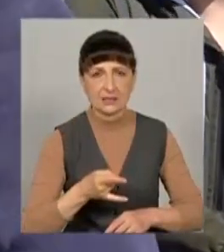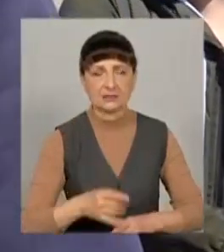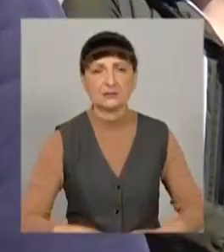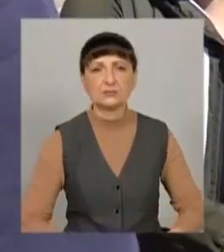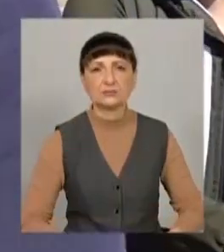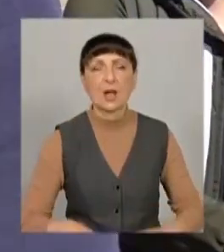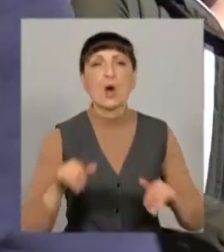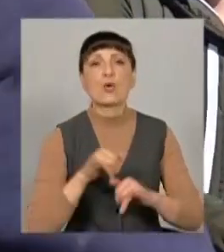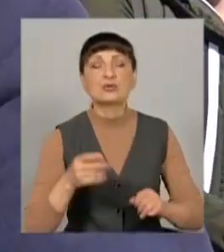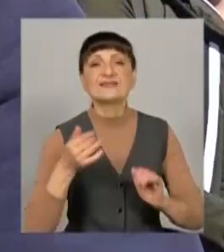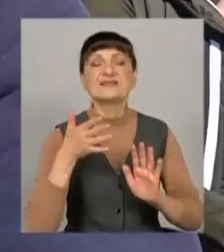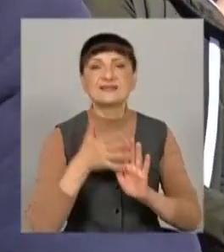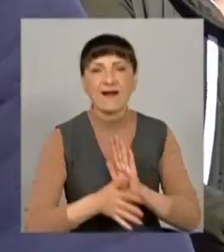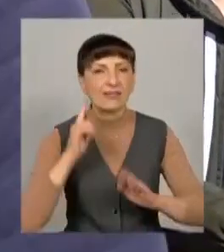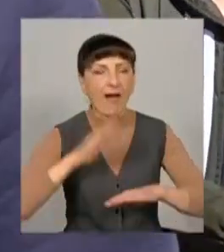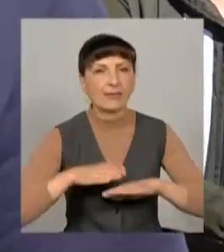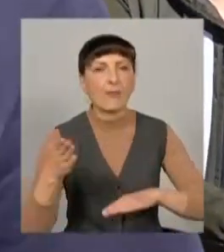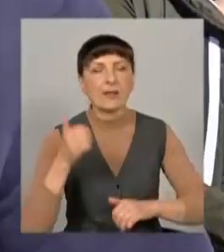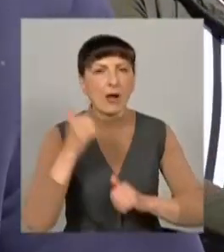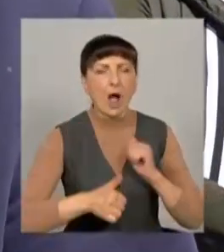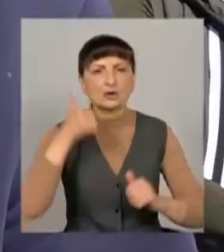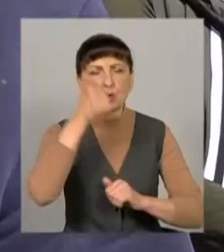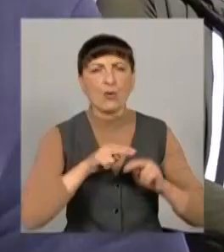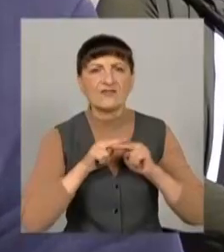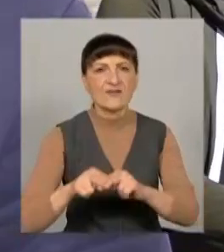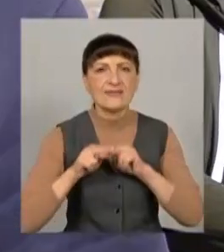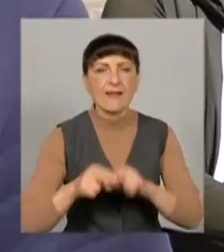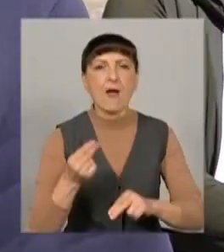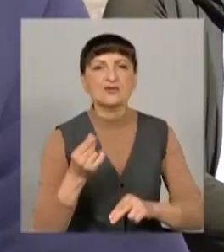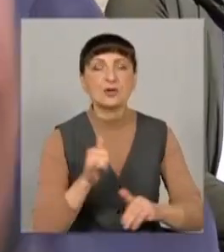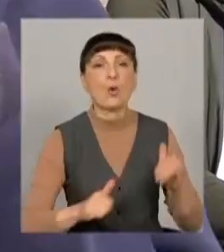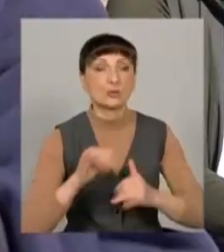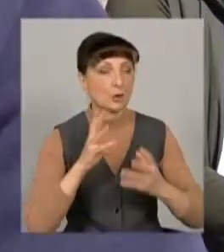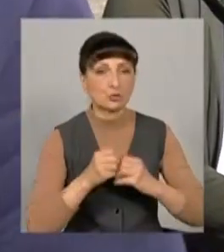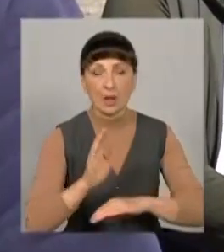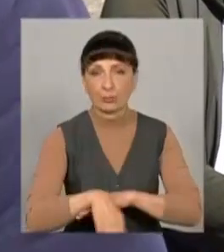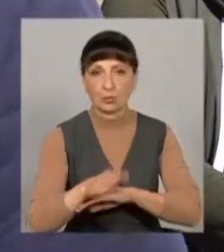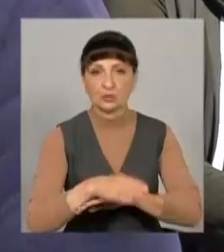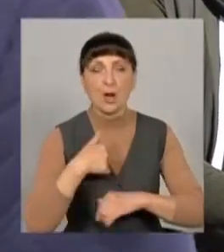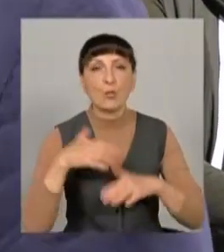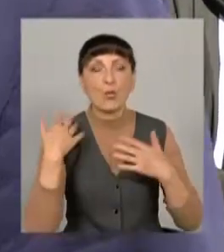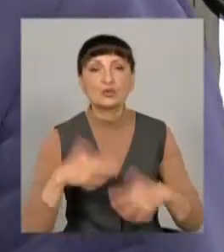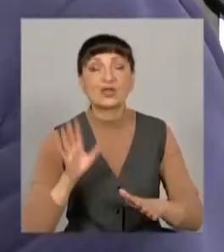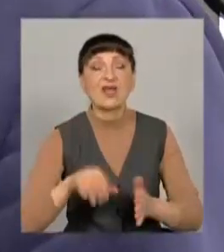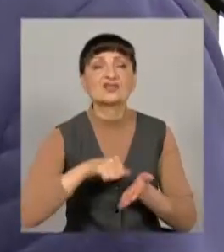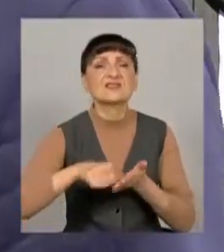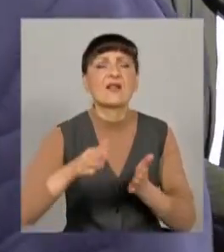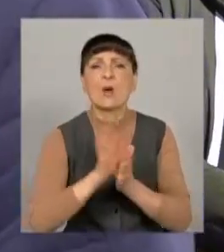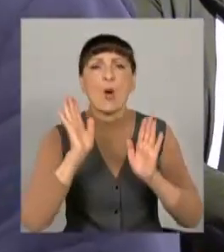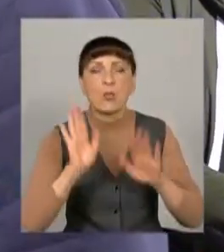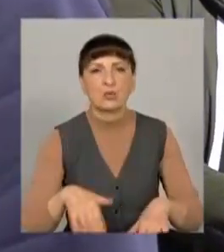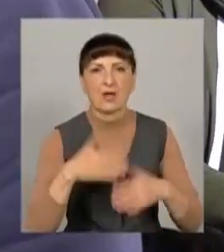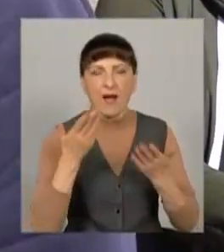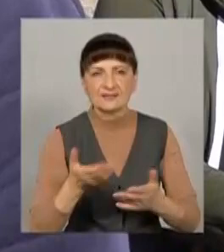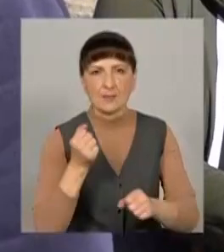приезжать. Куда тратить деньги, акимат? Каждый год говорят, что выделят средства, а результата никакого. Мы даже уже асфальт не просим. Пусть делают хотя